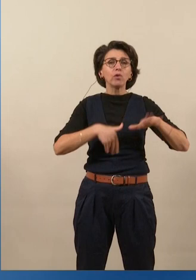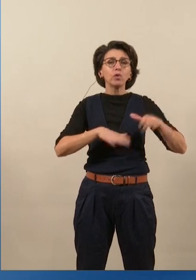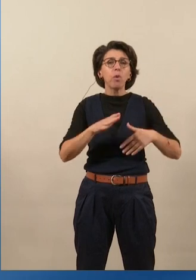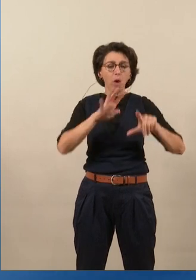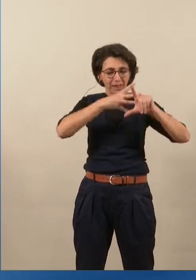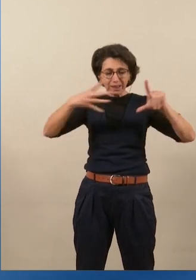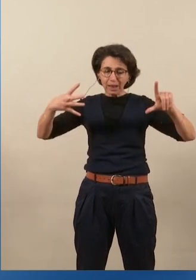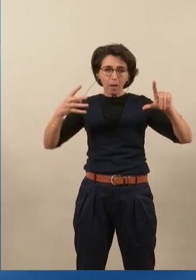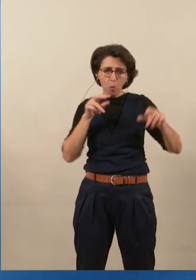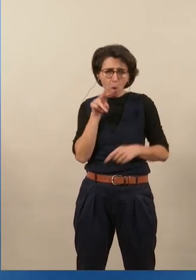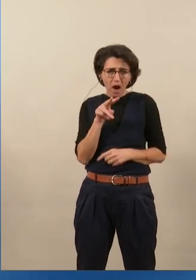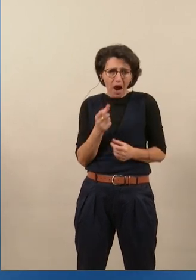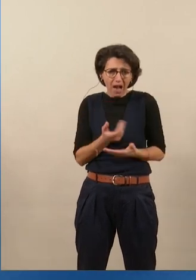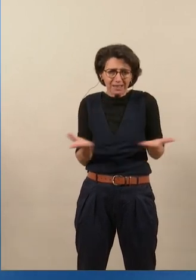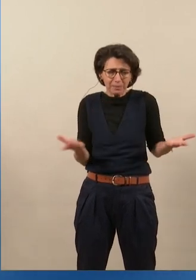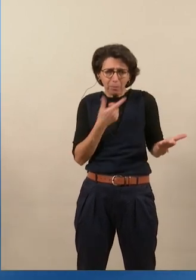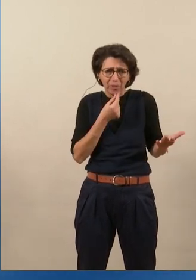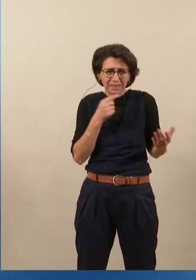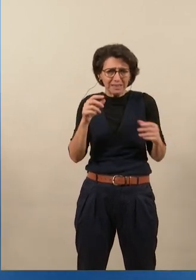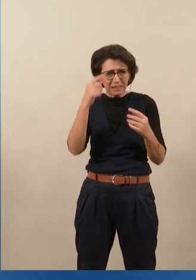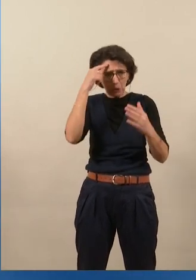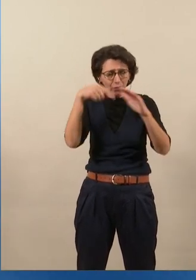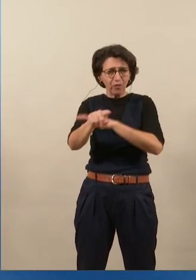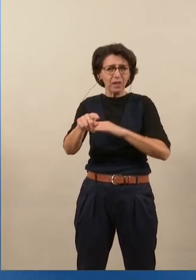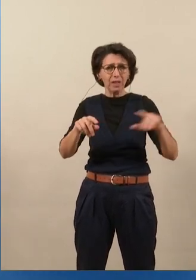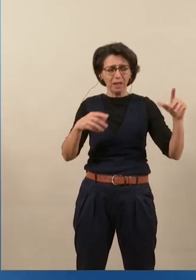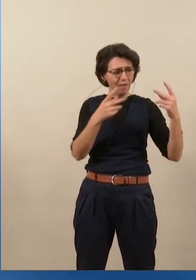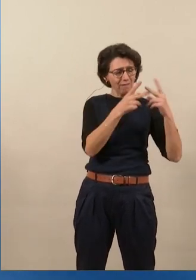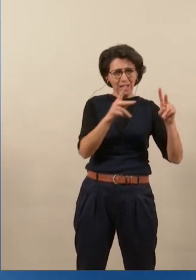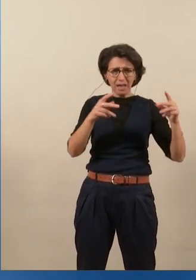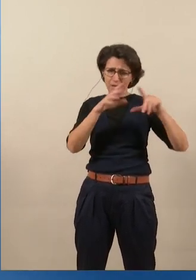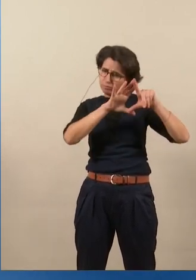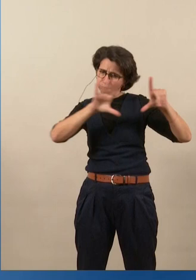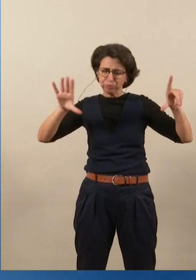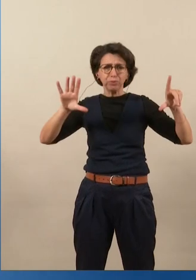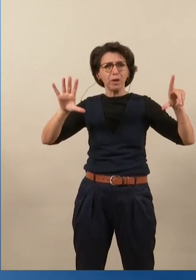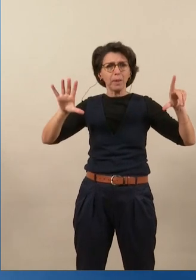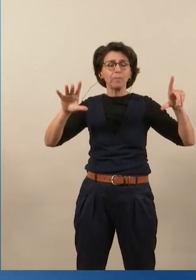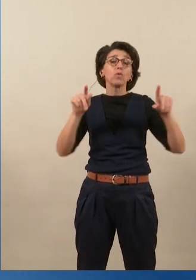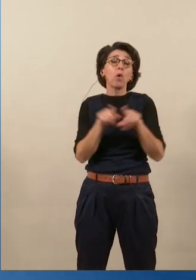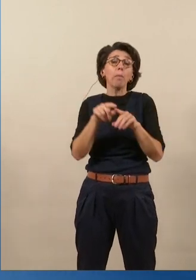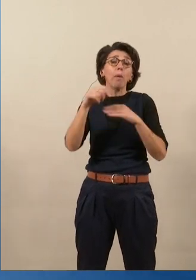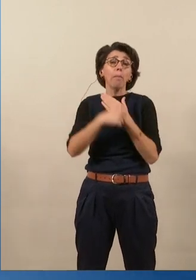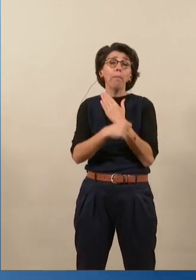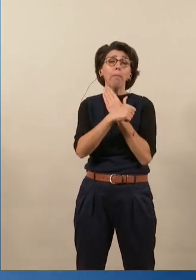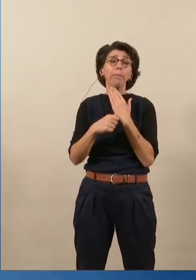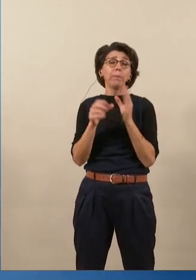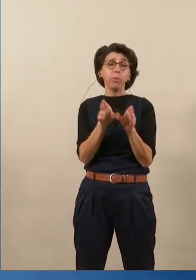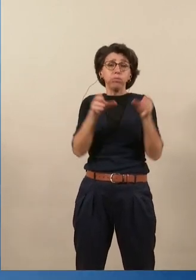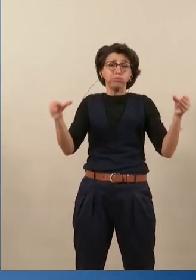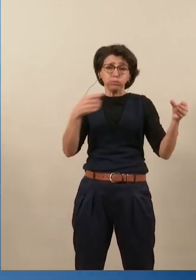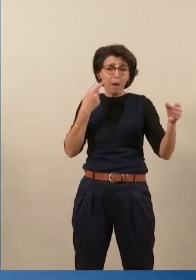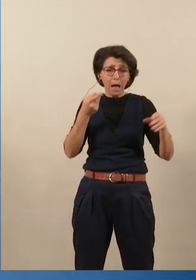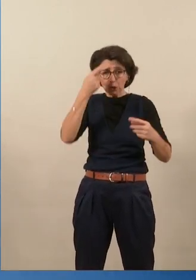comparatif de Grenoble avec les villes de saastat qui à mon avis est la Bible qui permet vraiment de de parler tous de la même